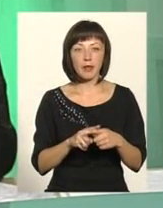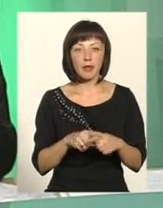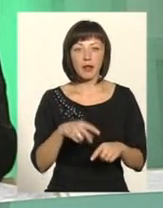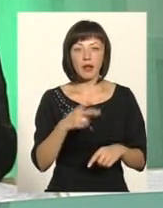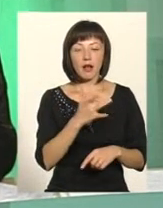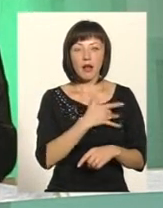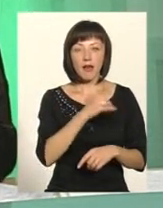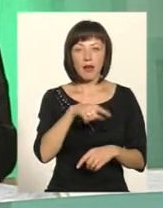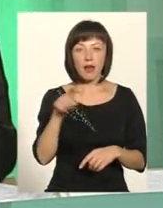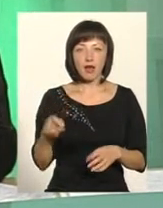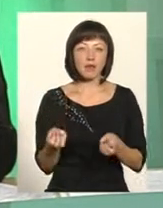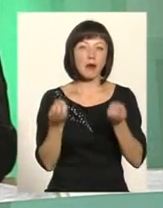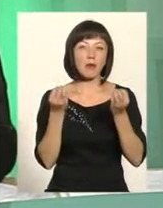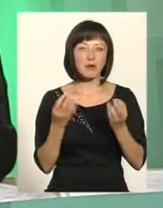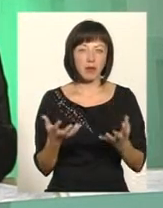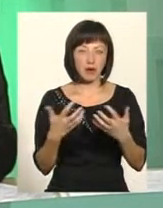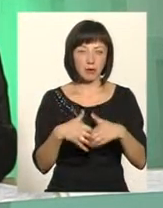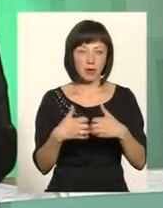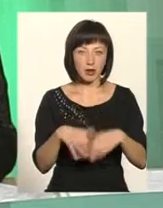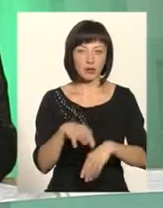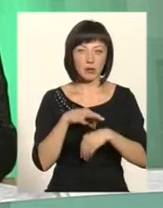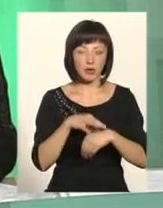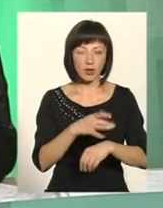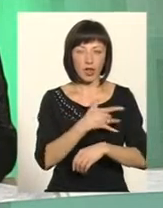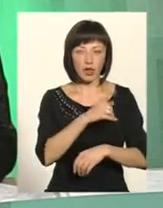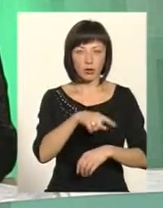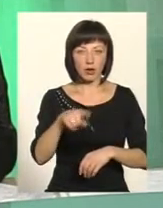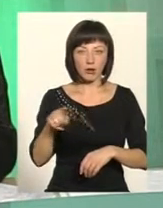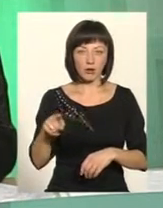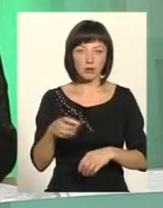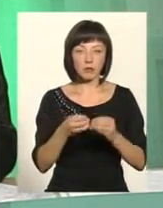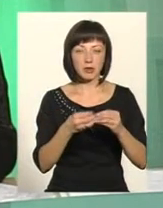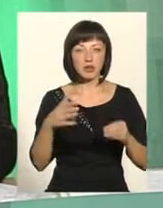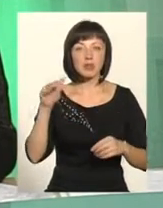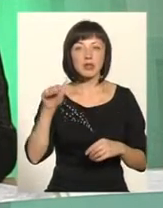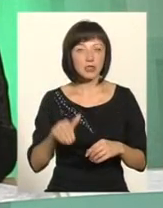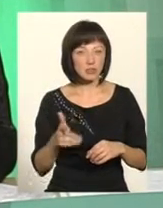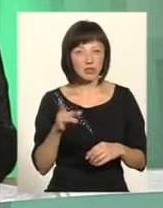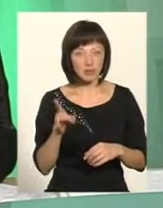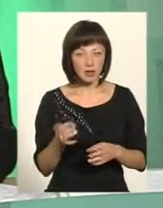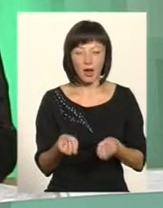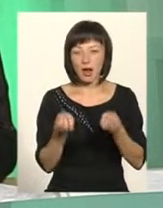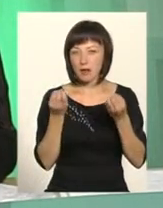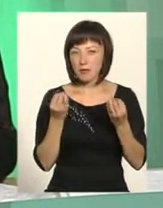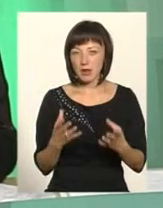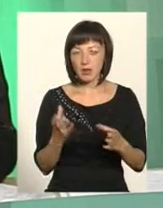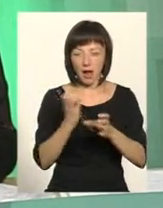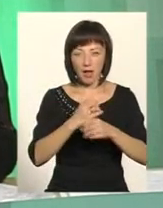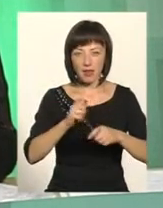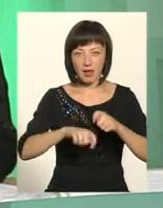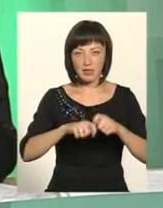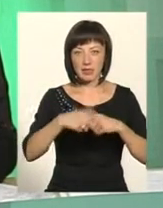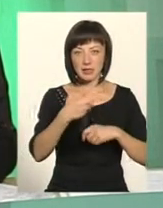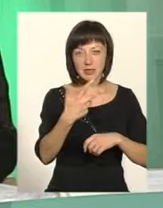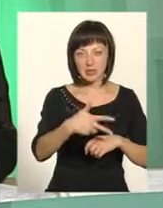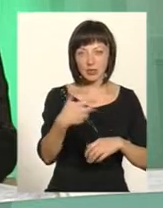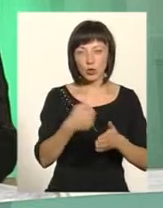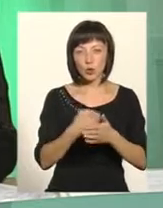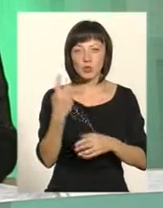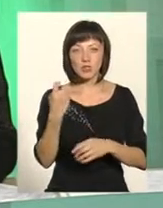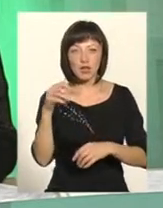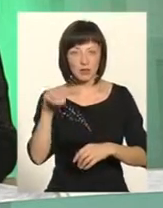ЕКГ-апарат, самий банальний ЕКГ-апарат для проведення електрокардіографії, стоїть 15 тисяч. Про що говорити? Банальний аналізатор від 30 до 100 тисяч, не